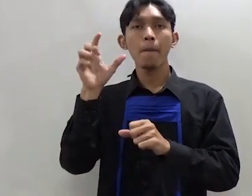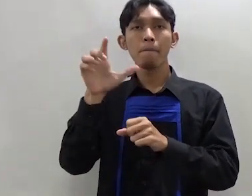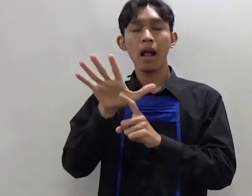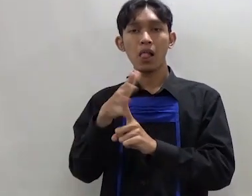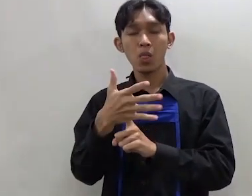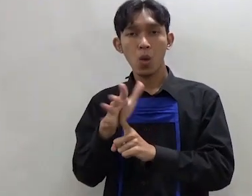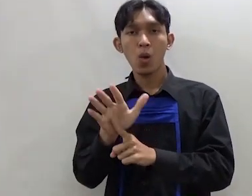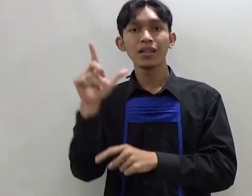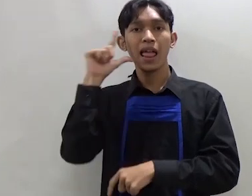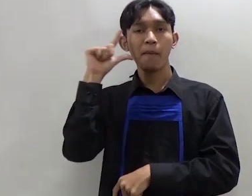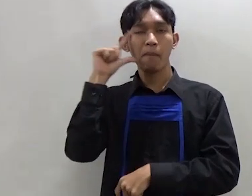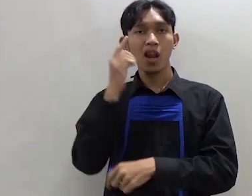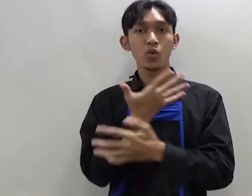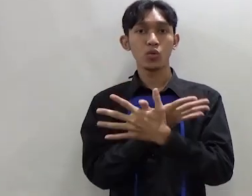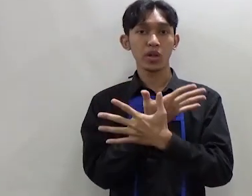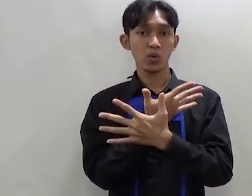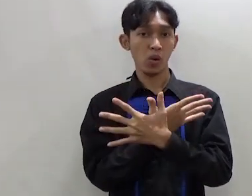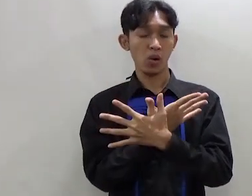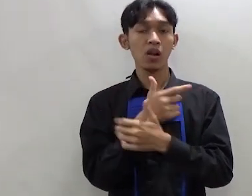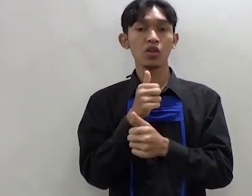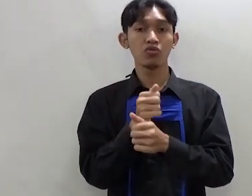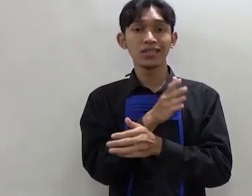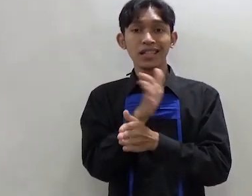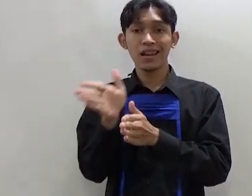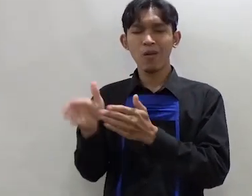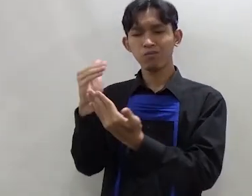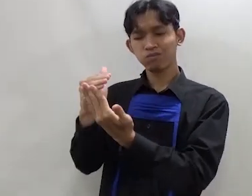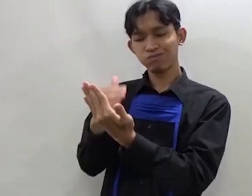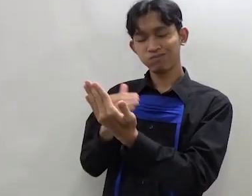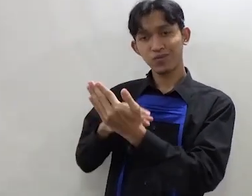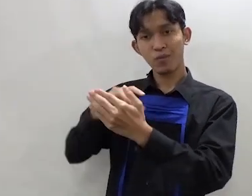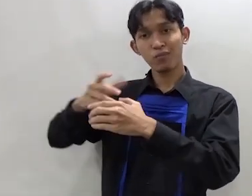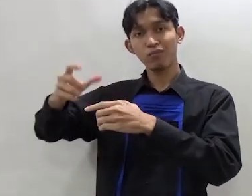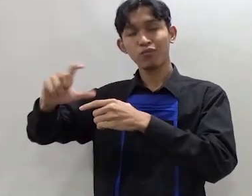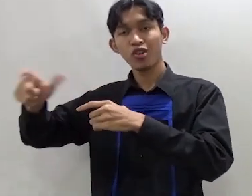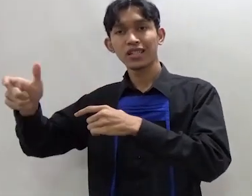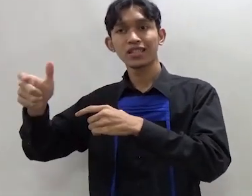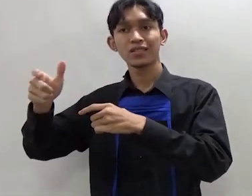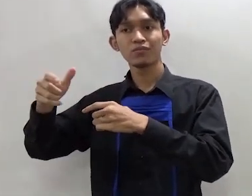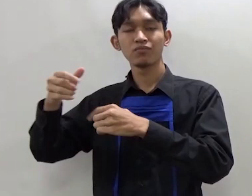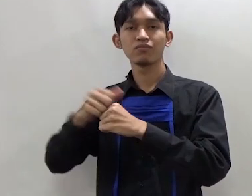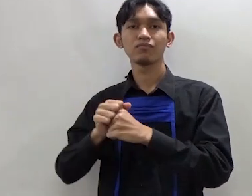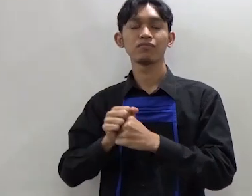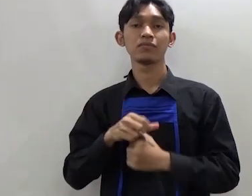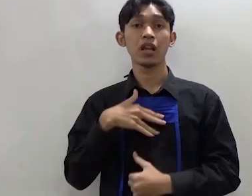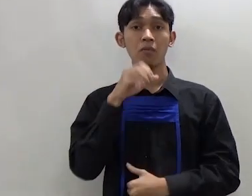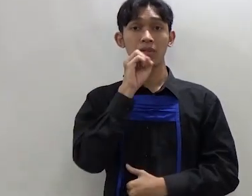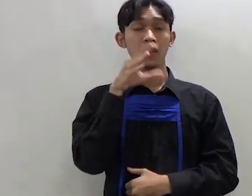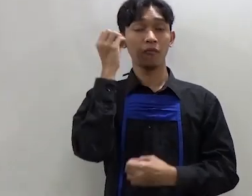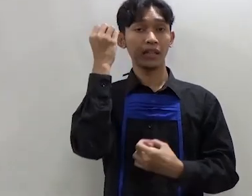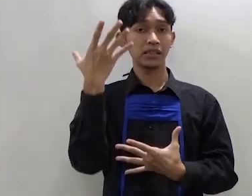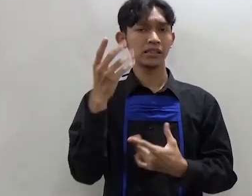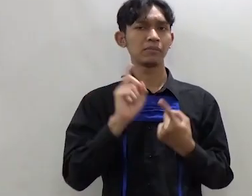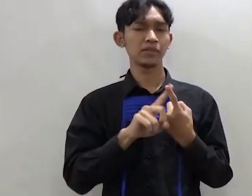jarak, pakai masker, dan setibanya di rumah kembali cuci tangan dan tetap jaga kebersihan.